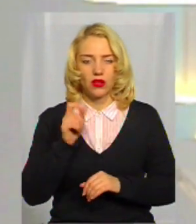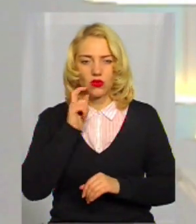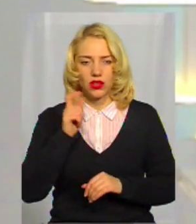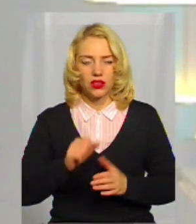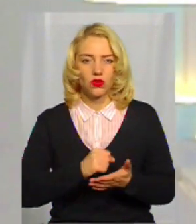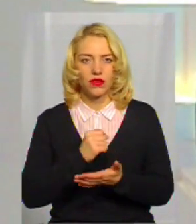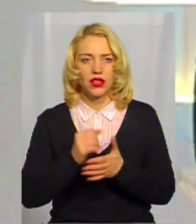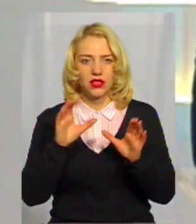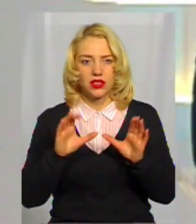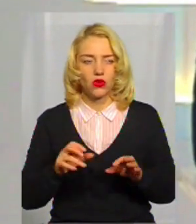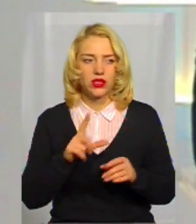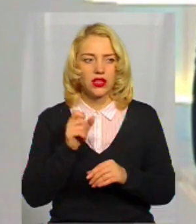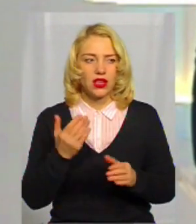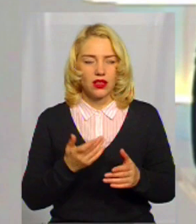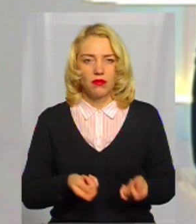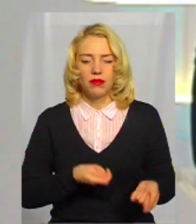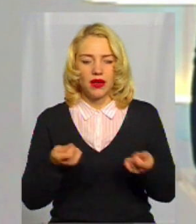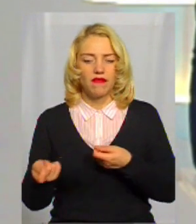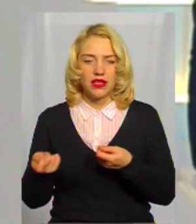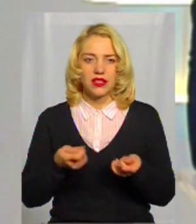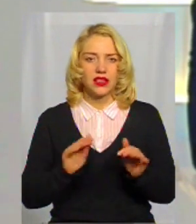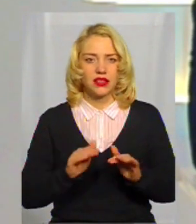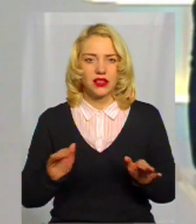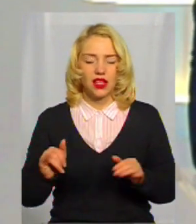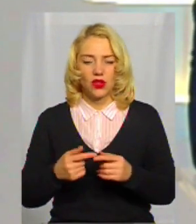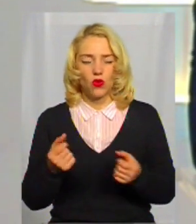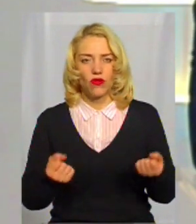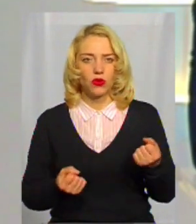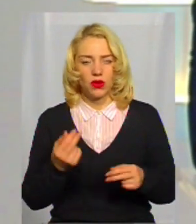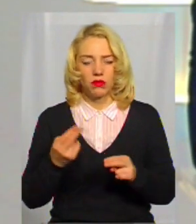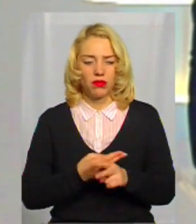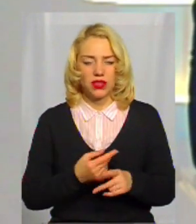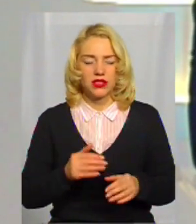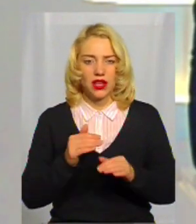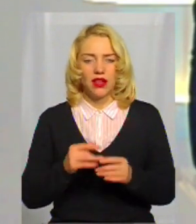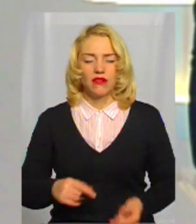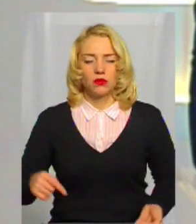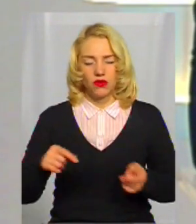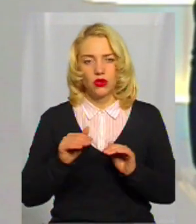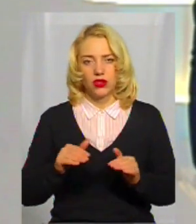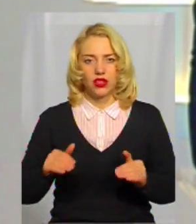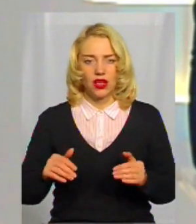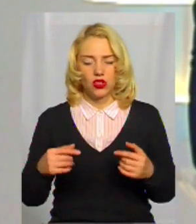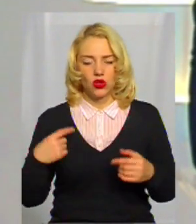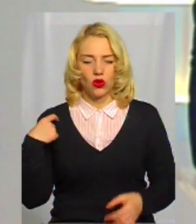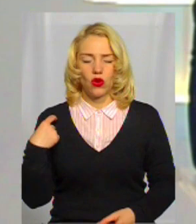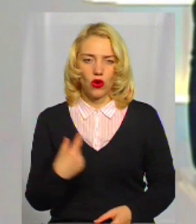ухвалили закон, за яким перевезення дітей в автомобілі без відповідного дитячого крісла тепер